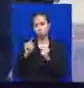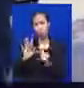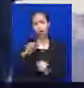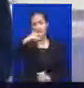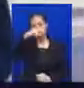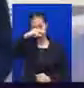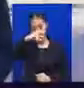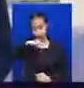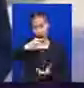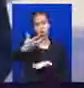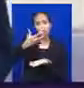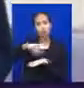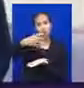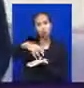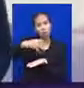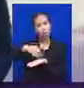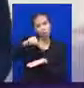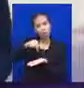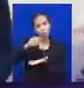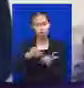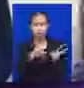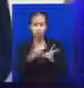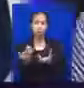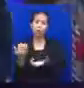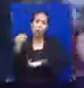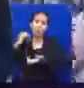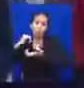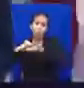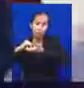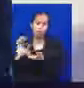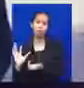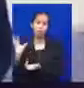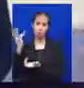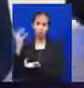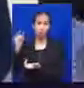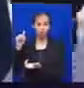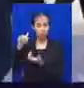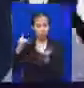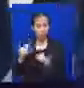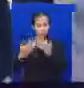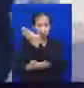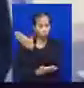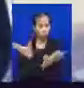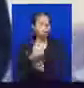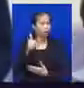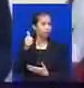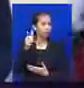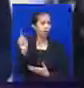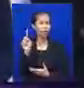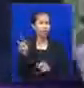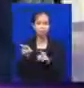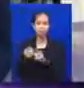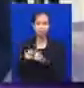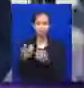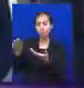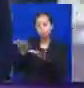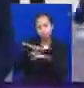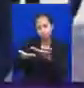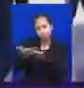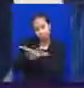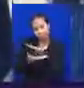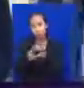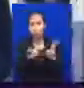ทศไทยต่อการดูแลต่อการให้ความร่วมมือกับนานาประเทศรวมทั้งเป็นโอกาสอันดีในการแลกเปลี่ยนแนวทางการปฏิบัติที่เหมาะส